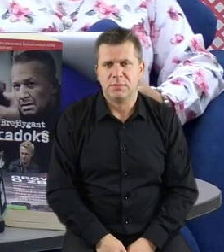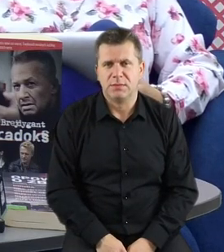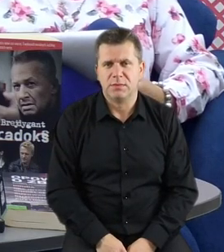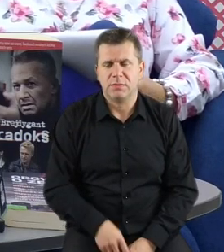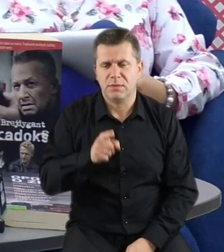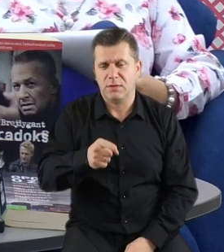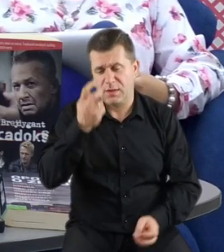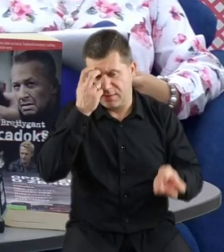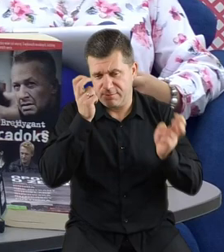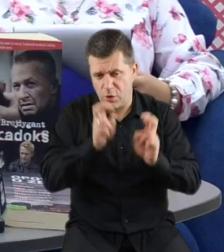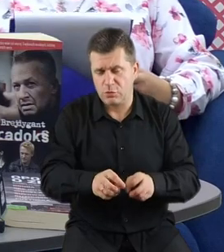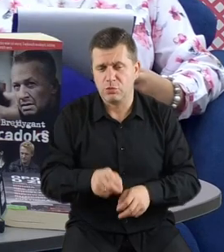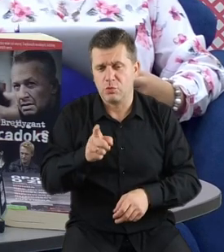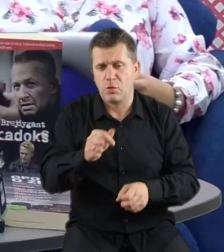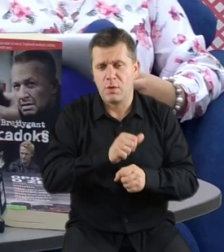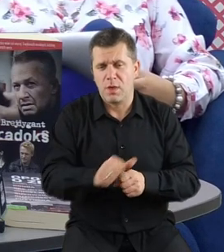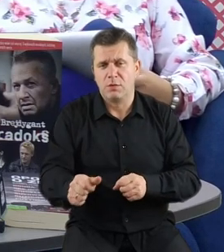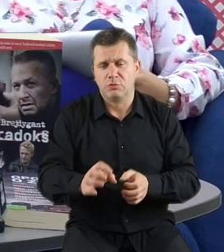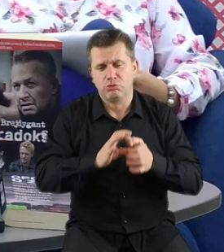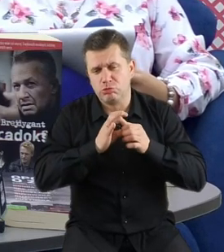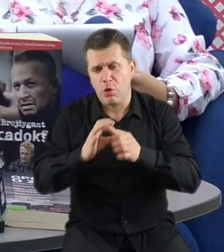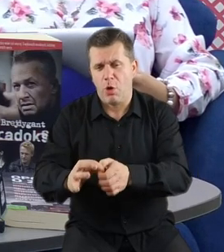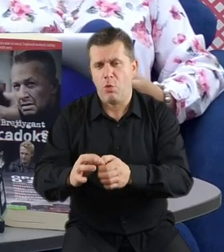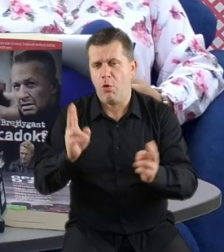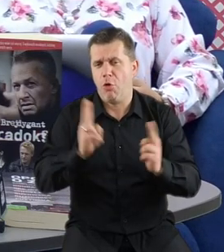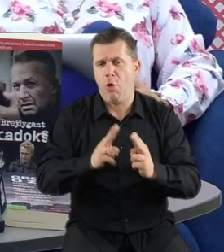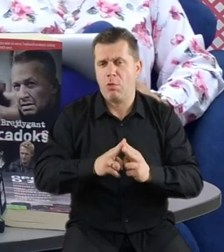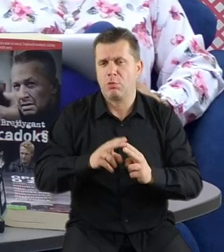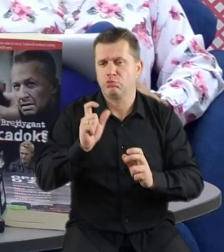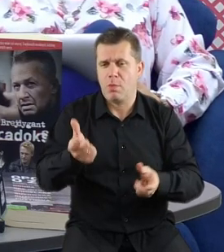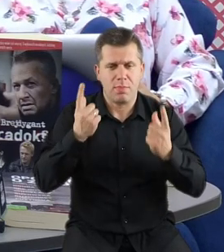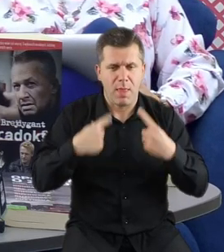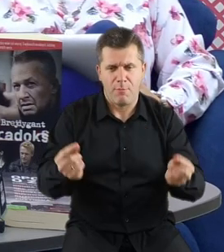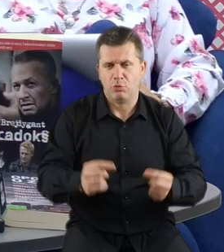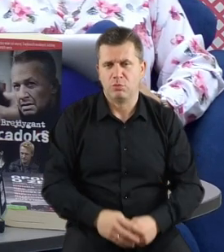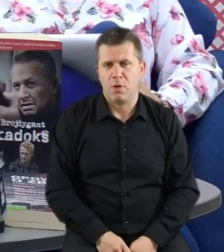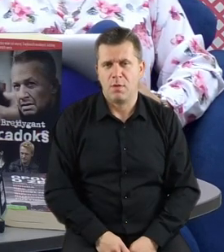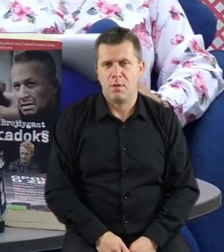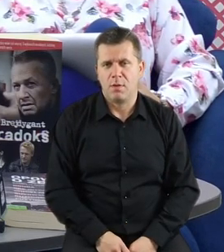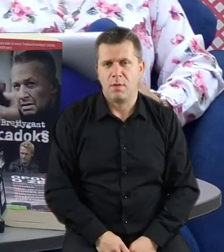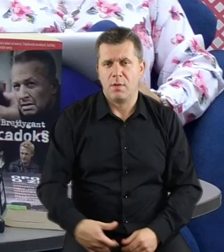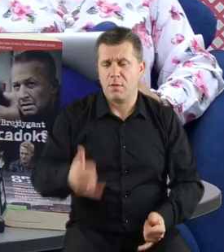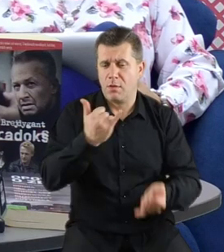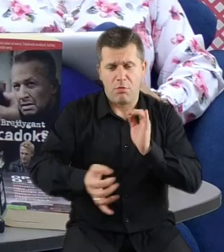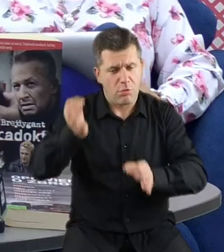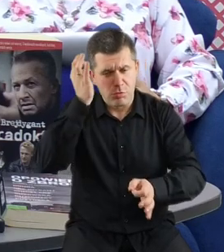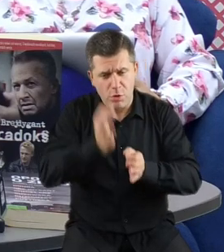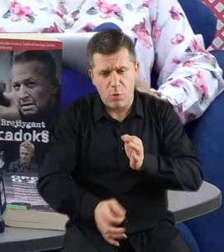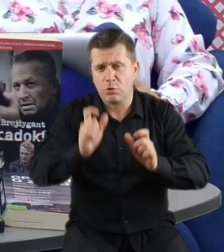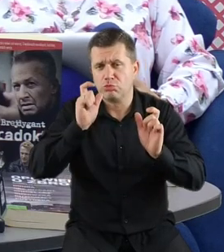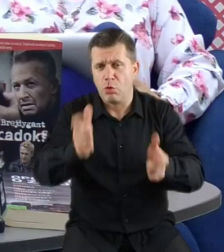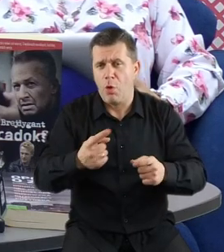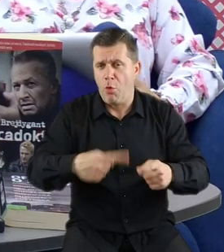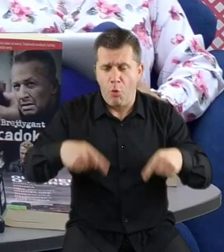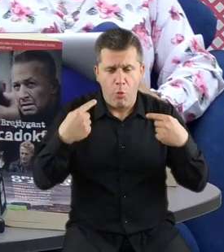które, no bo no tworzenie to jest ciągły kontakt z jakimś niespodzianką. No. Jakkolwiek precyzyjnie byśmy